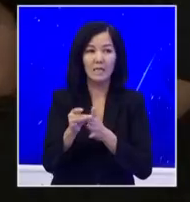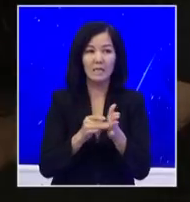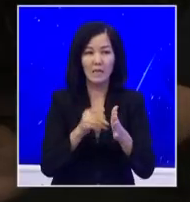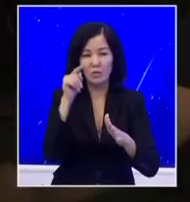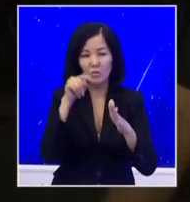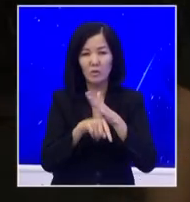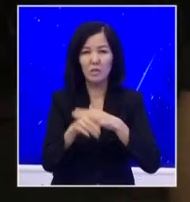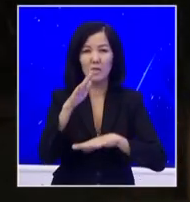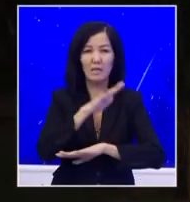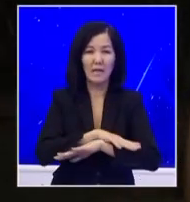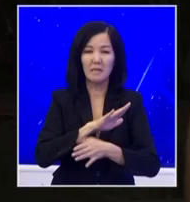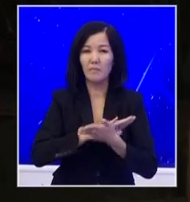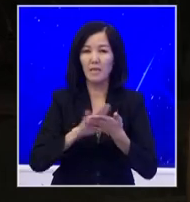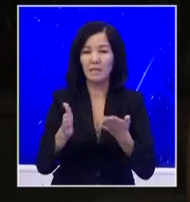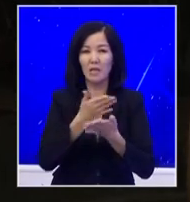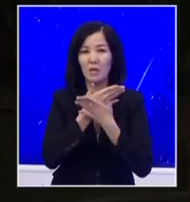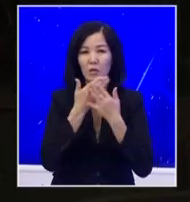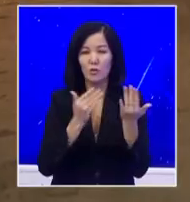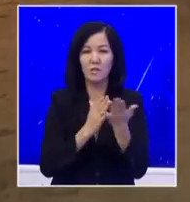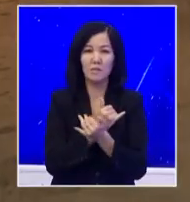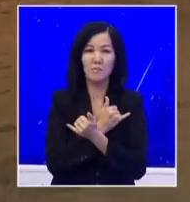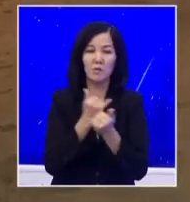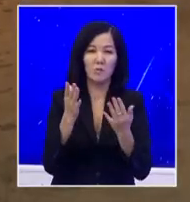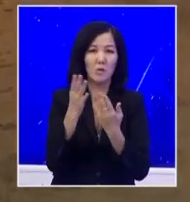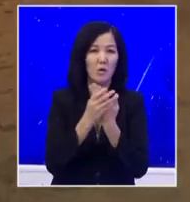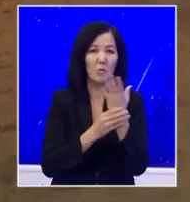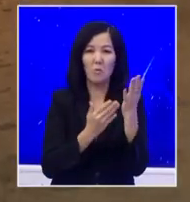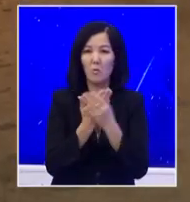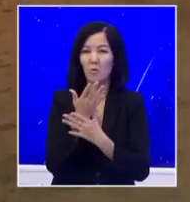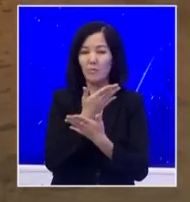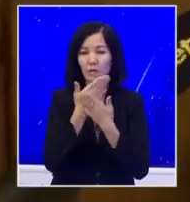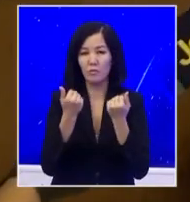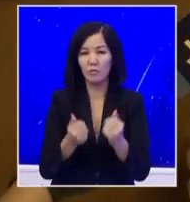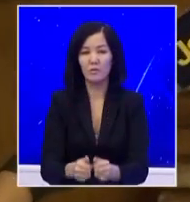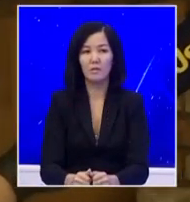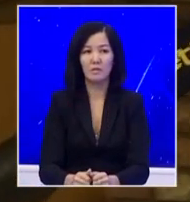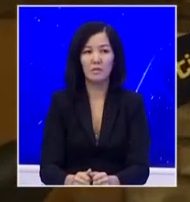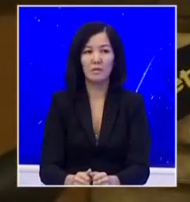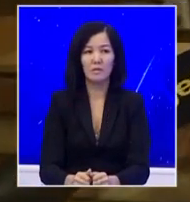тәртіптің жоқтығын көрді. Қызмет көрсетіп жүрген аспаздардың қолында қолғабы да байқалмады.